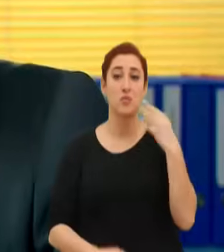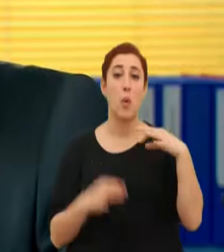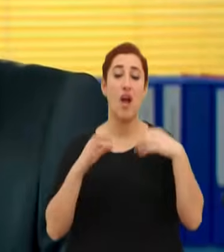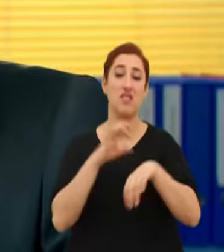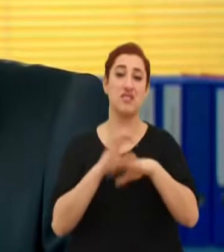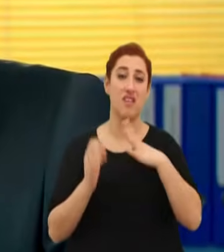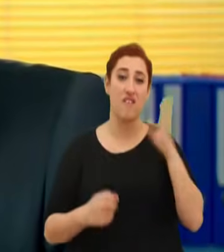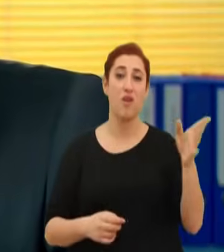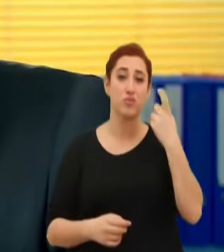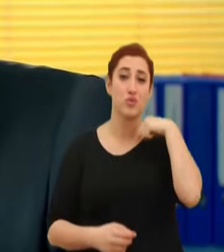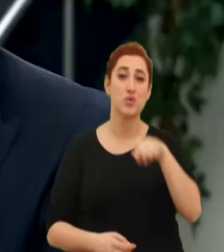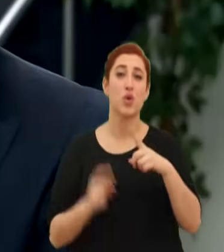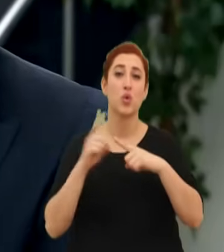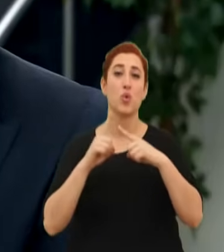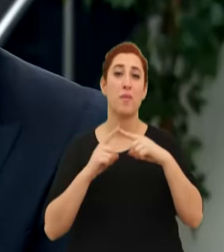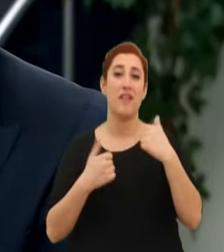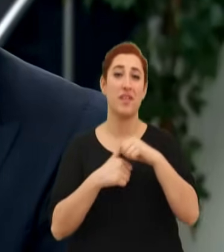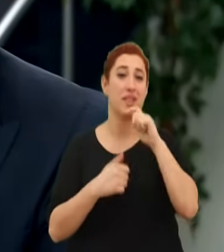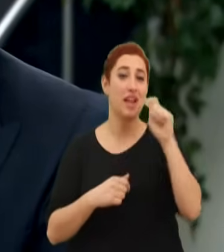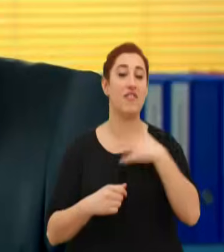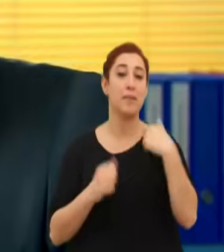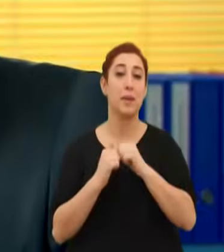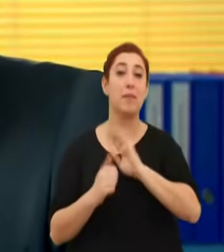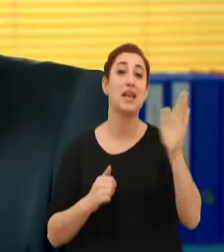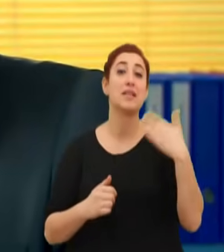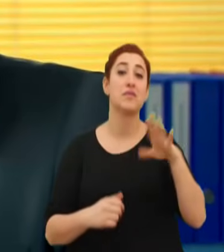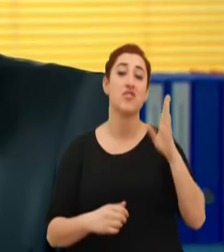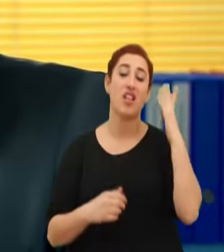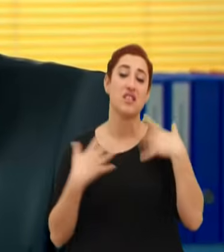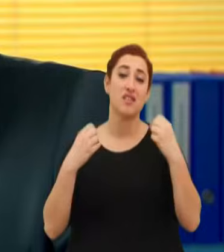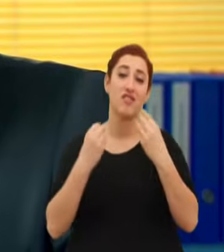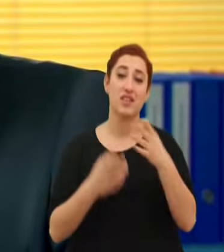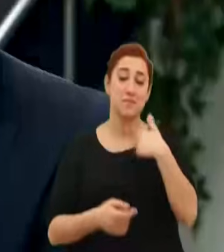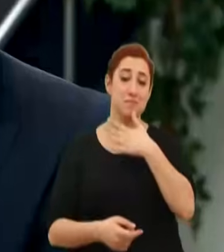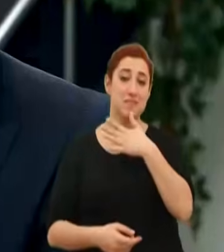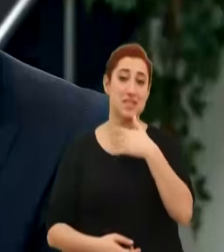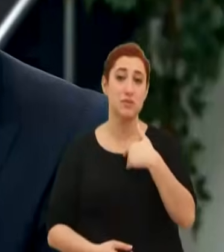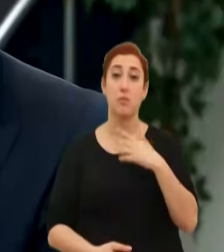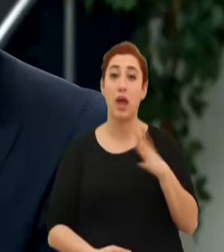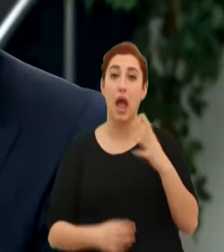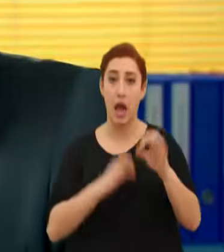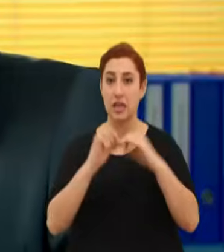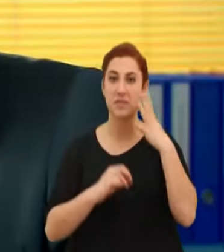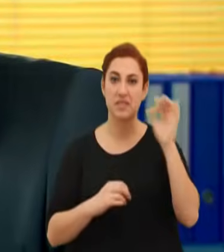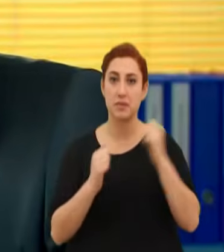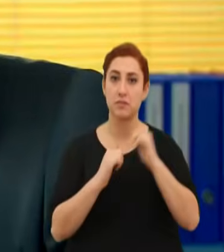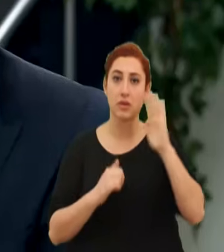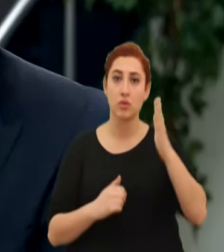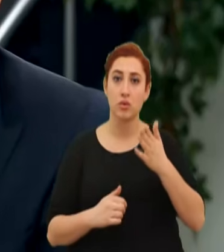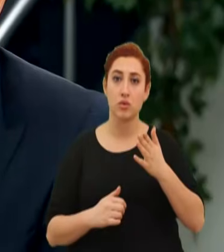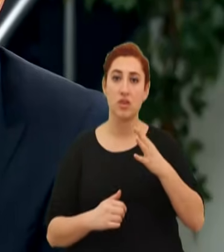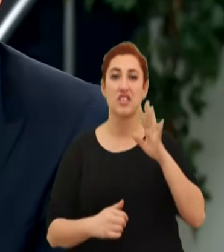çok hasta. Bu yüzden de Tuğba'yı istemeye annemle gidemeyeceğiz. Allah şifa versin biliyorum ya. Akrabalardan kimle